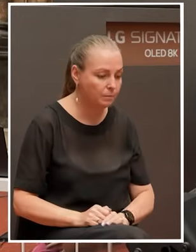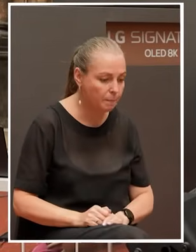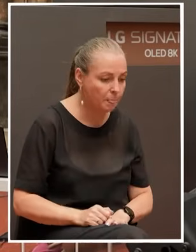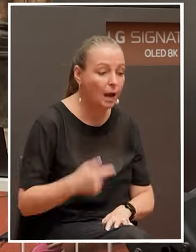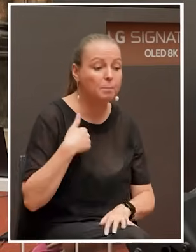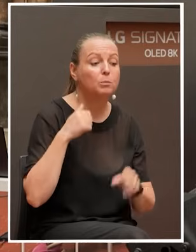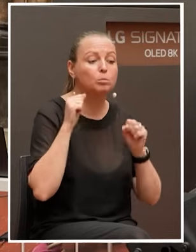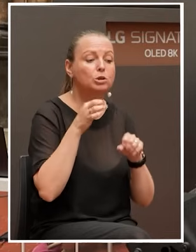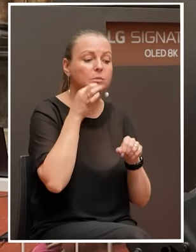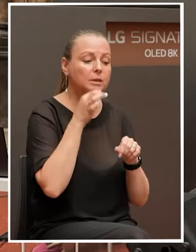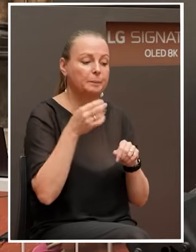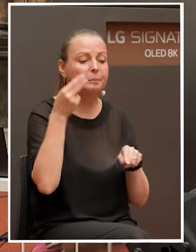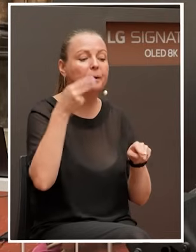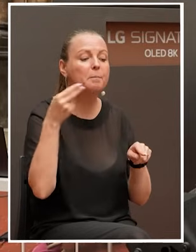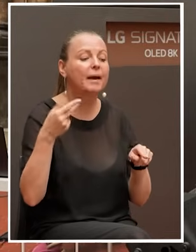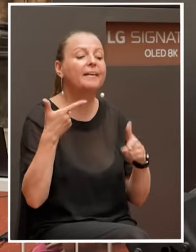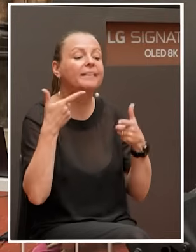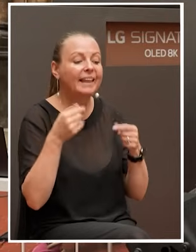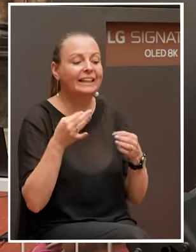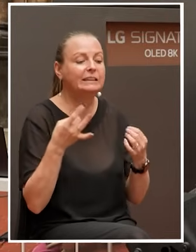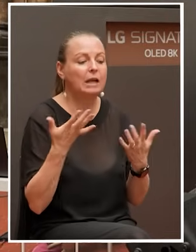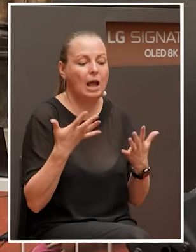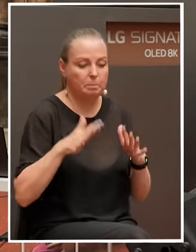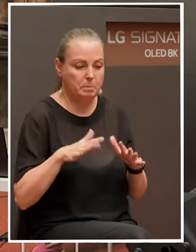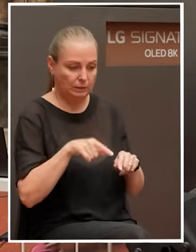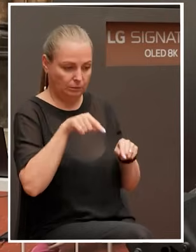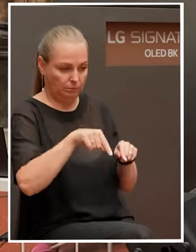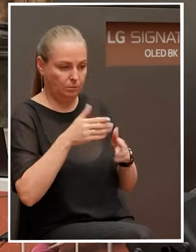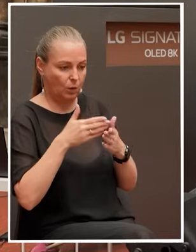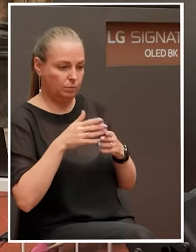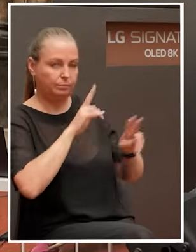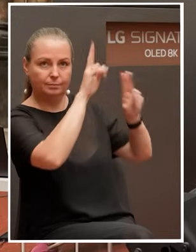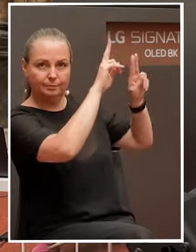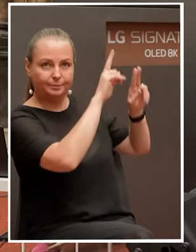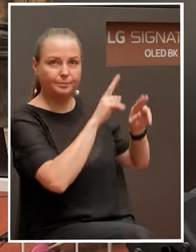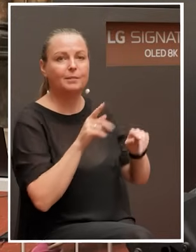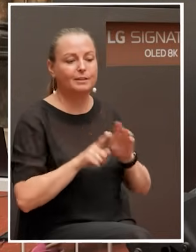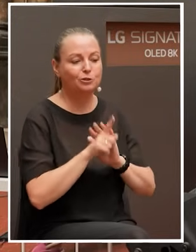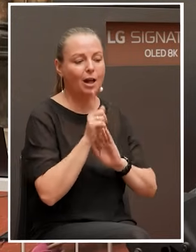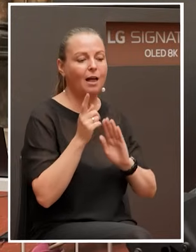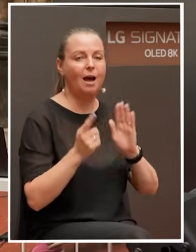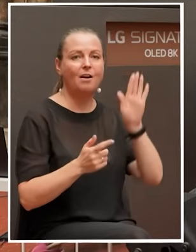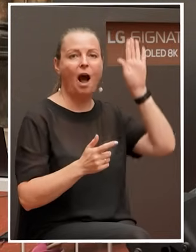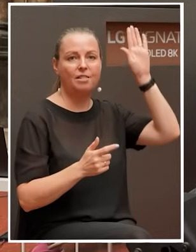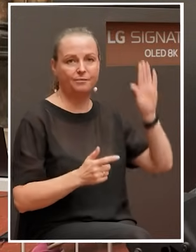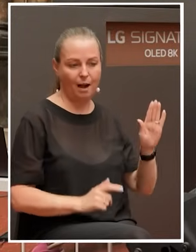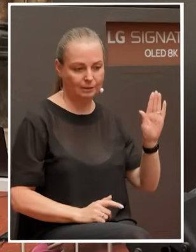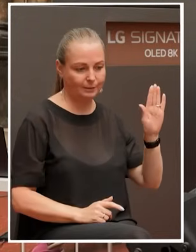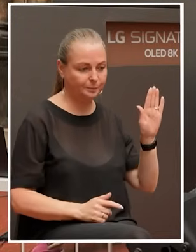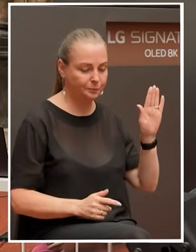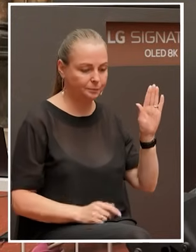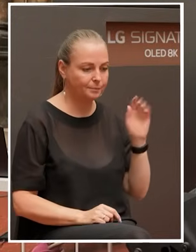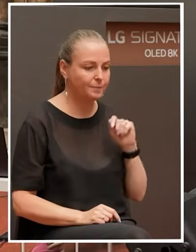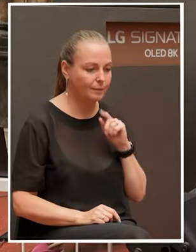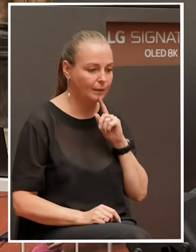мы можем сказать примерно, из каких мест Моне пишет этот собор. Сначала он пишет его анфас. Я вам покажу